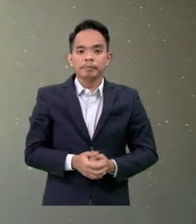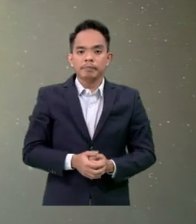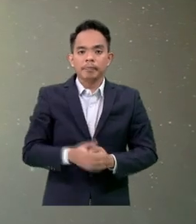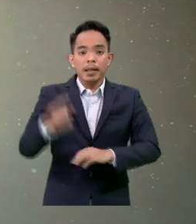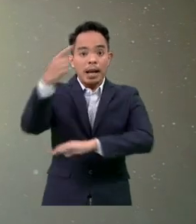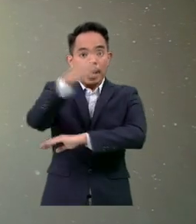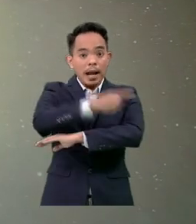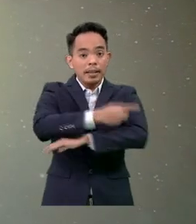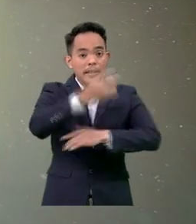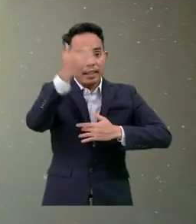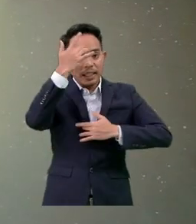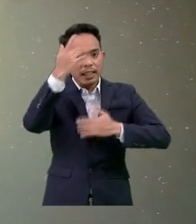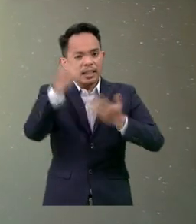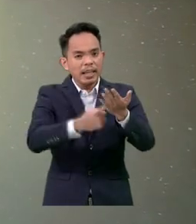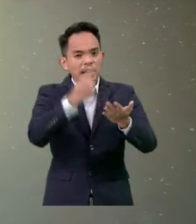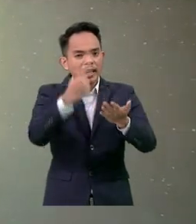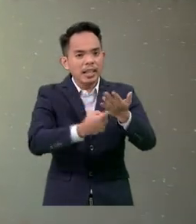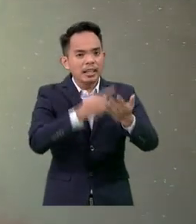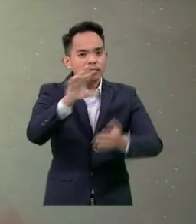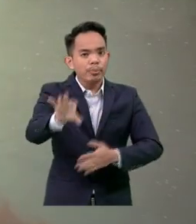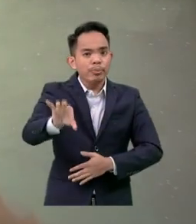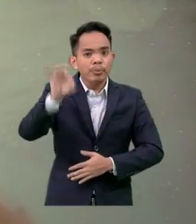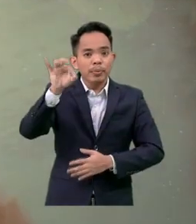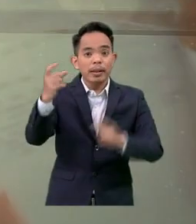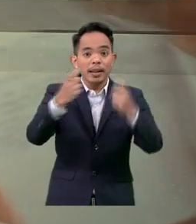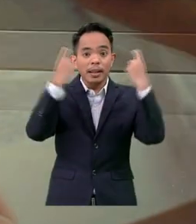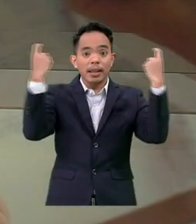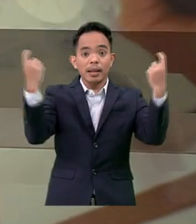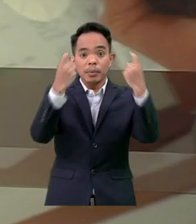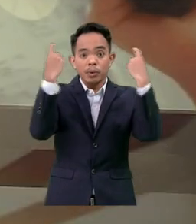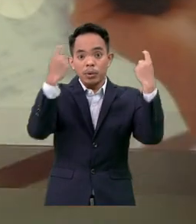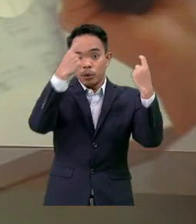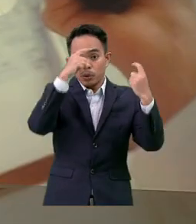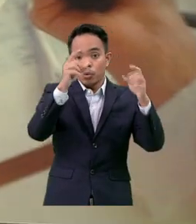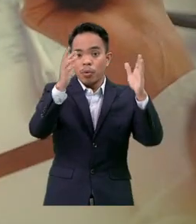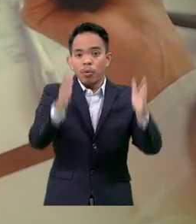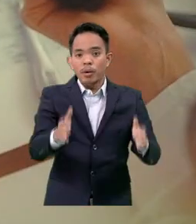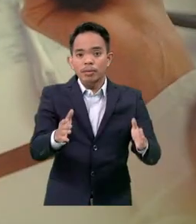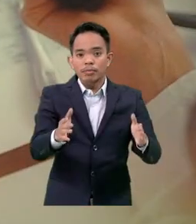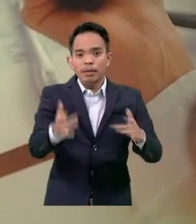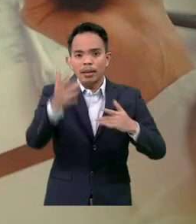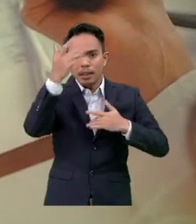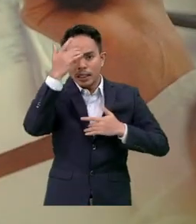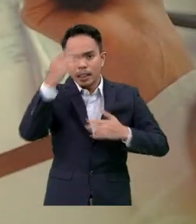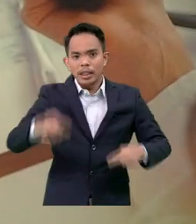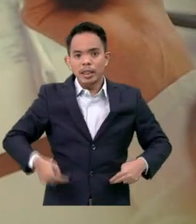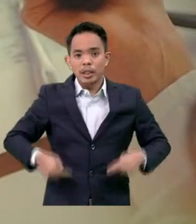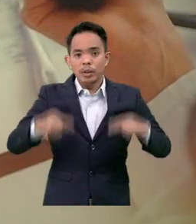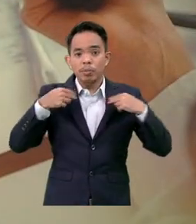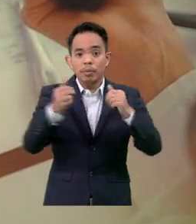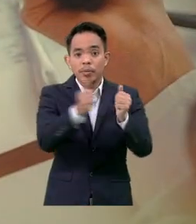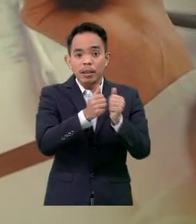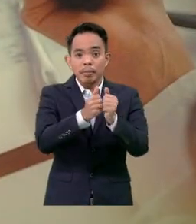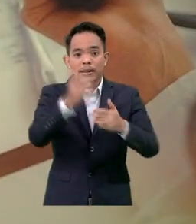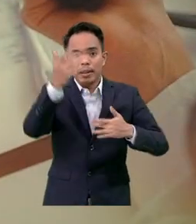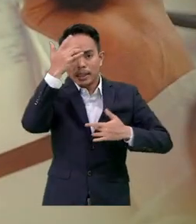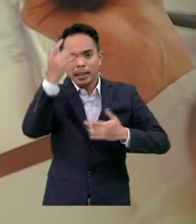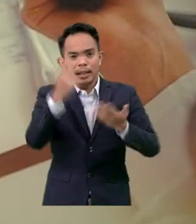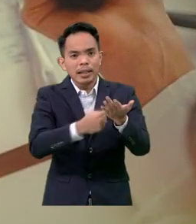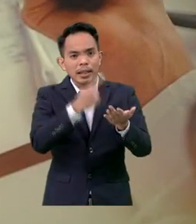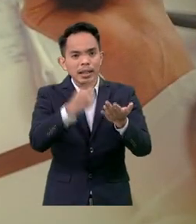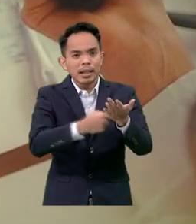Baik, Hari Penyakit Jarang Jumpa sedunia disambut bagi meraikan pesakit serta orang yang hidup bersama dengan penyakit jarang